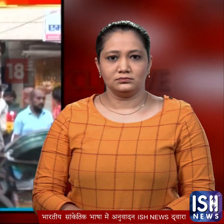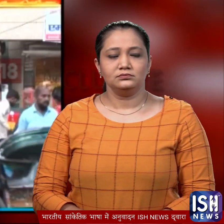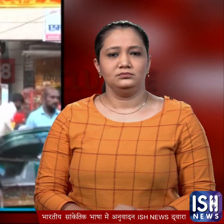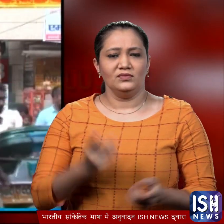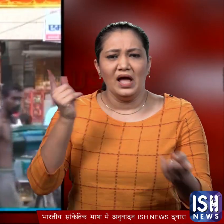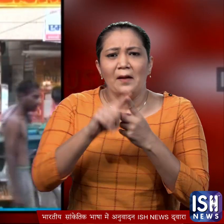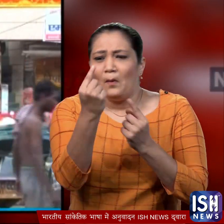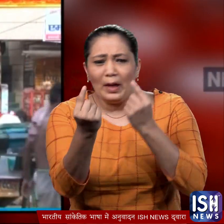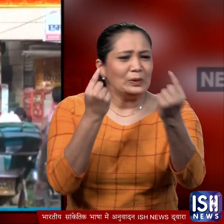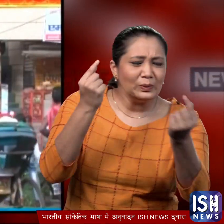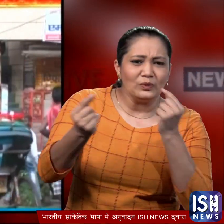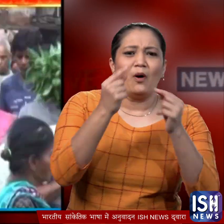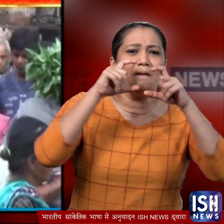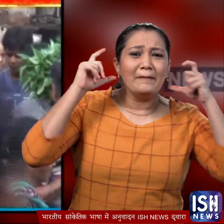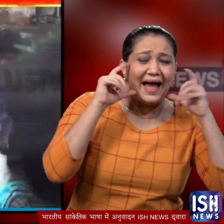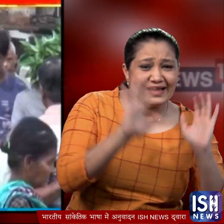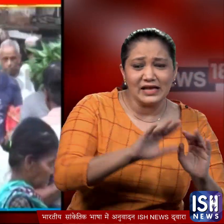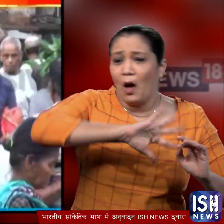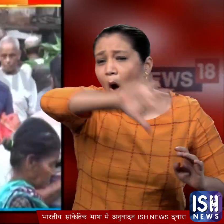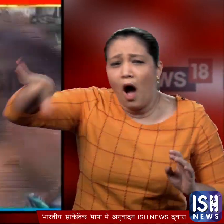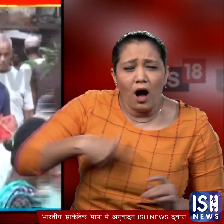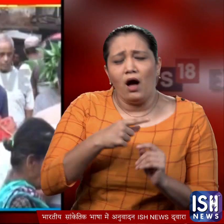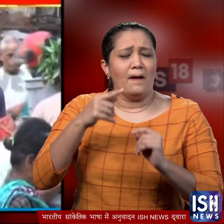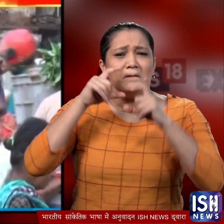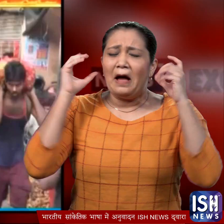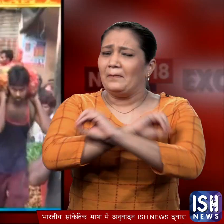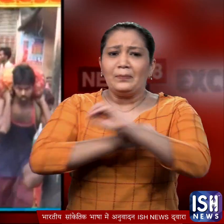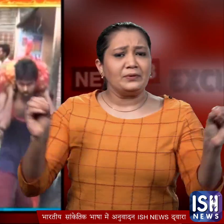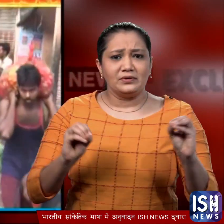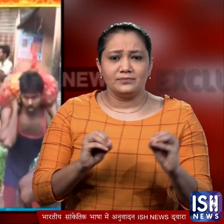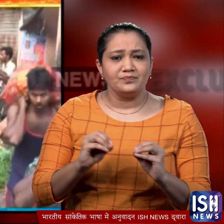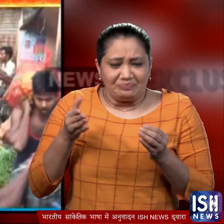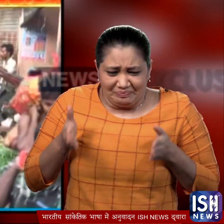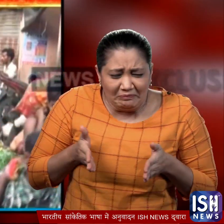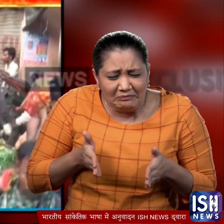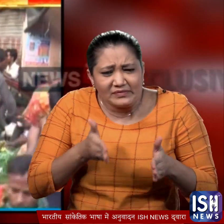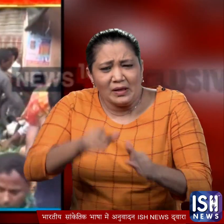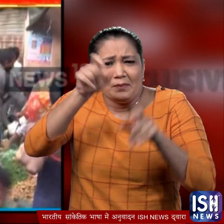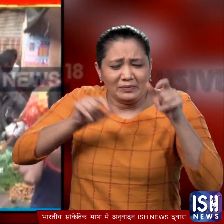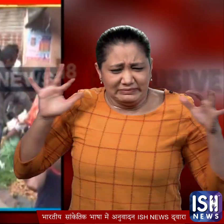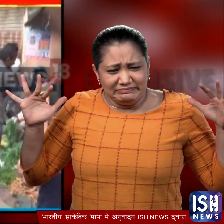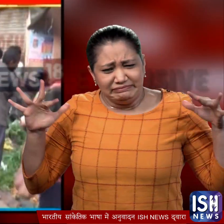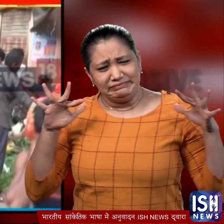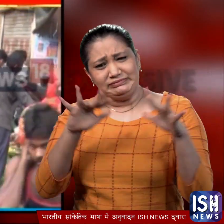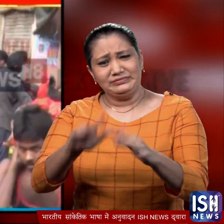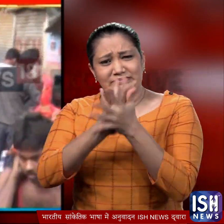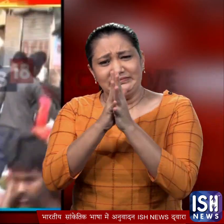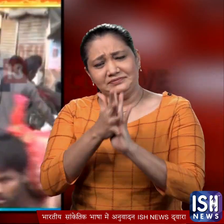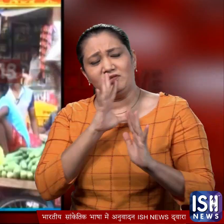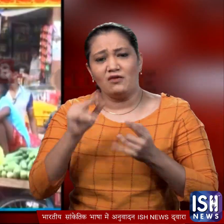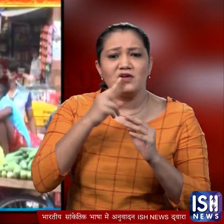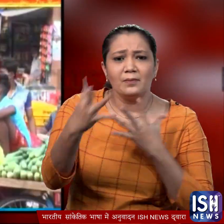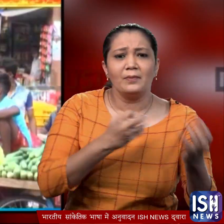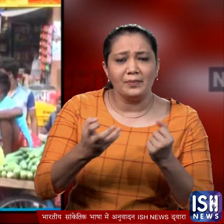क्योंकि वहां इक्का दुक्का लोगों को छोड़कर किसी ने भी मास्क नहीं पहना। संकरी सी सड़क पर लोग भेड़ बकरियों की तरह सब्जी खरीदते